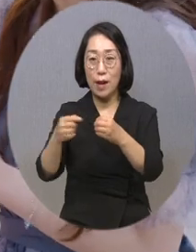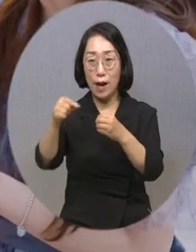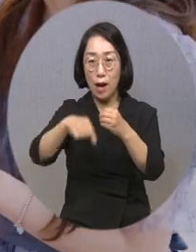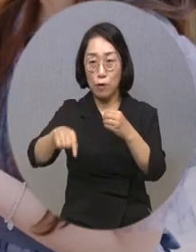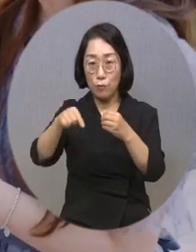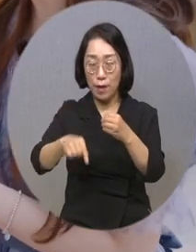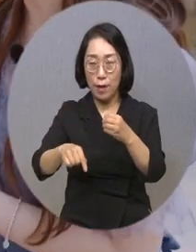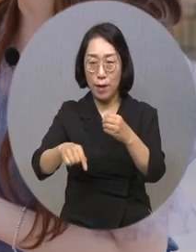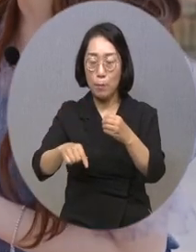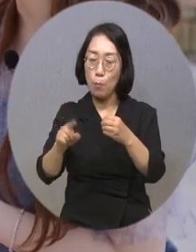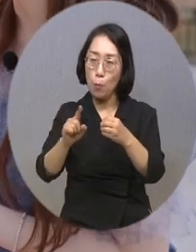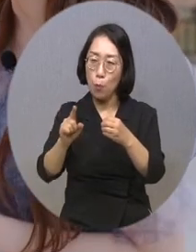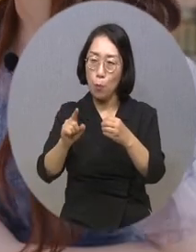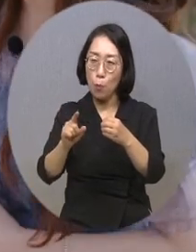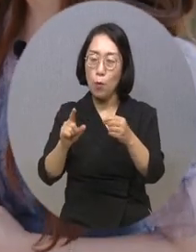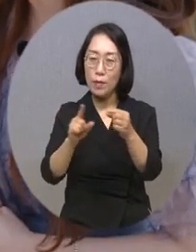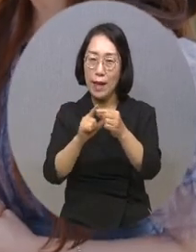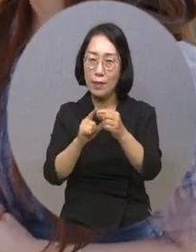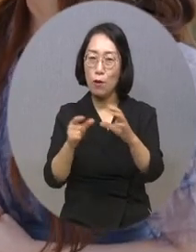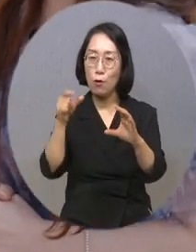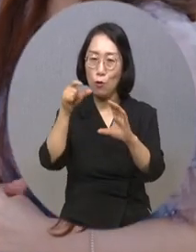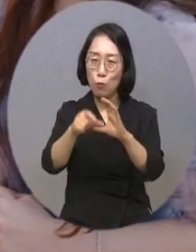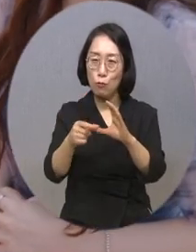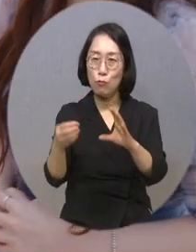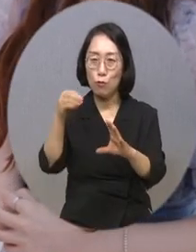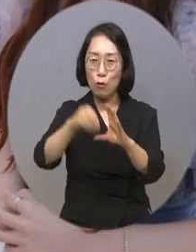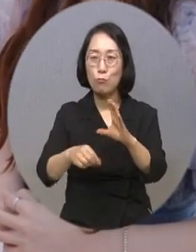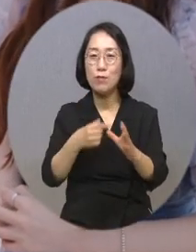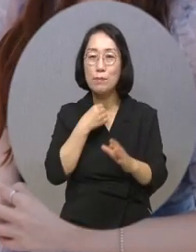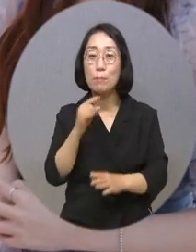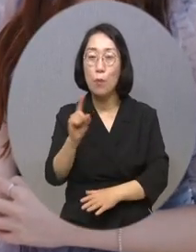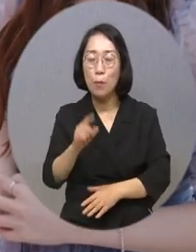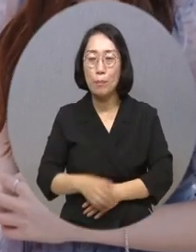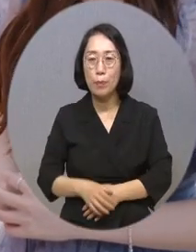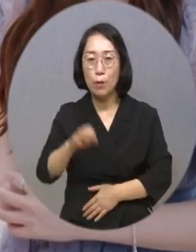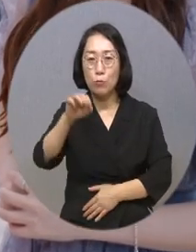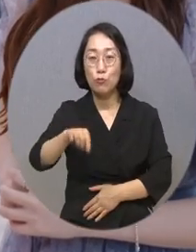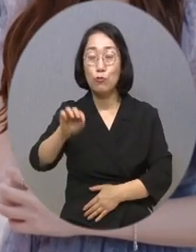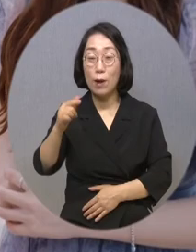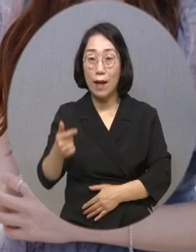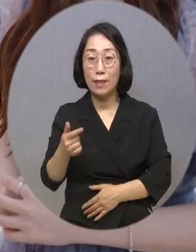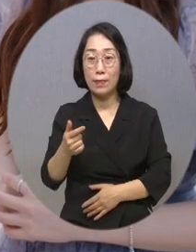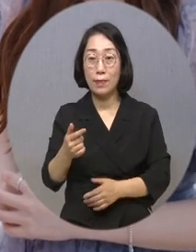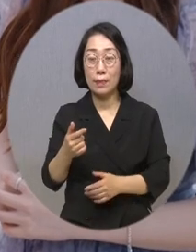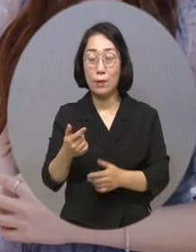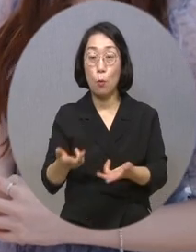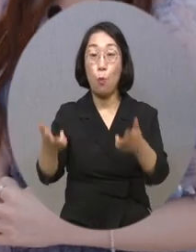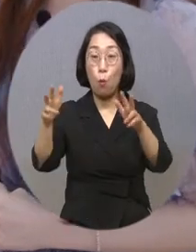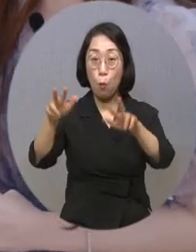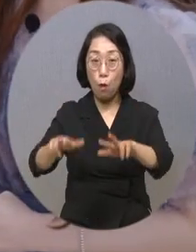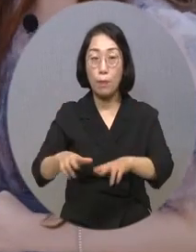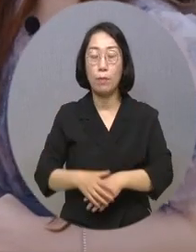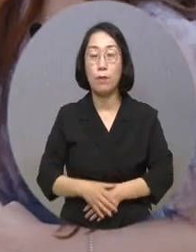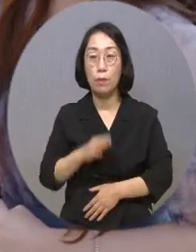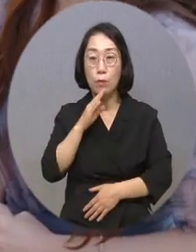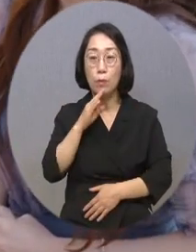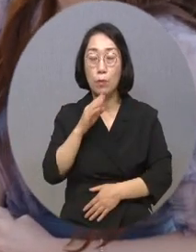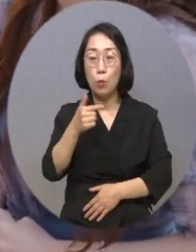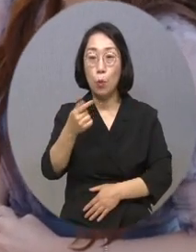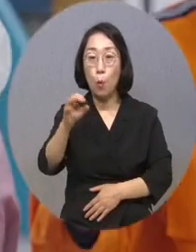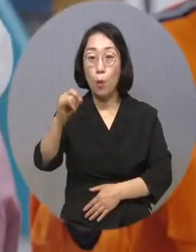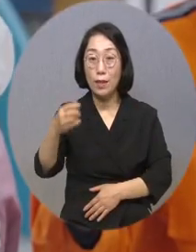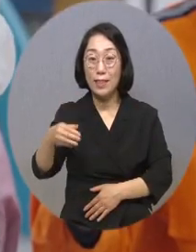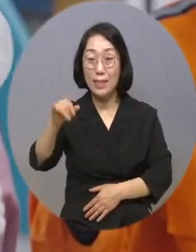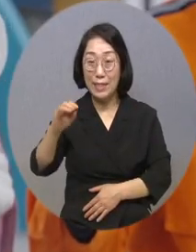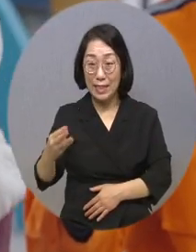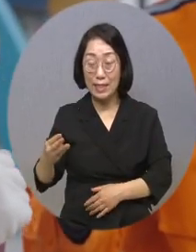들어갔으면 하는 그런 키워드가 있다면 뭐가 있을까요? 이게 무안 낙지공원이고 또 노을길 야영장이니까 그런 키워드가